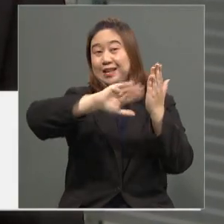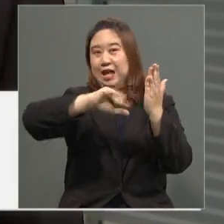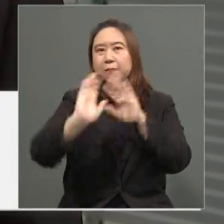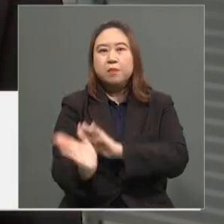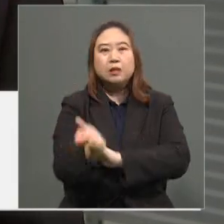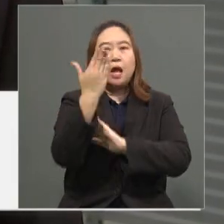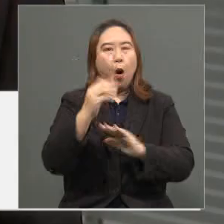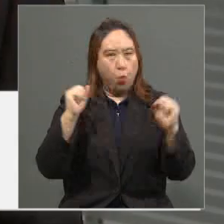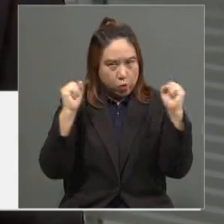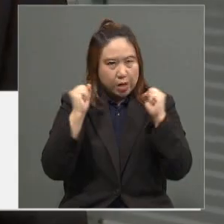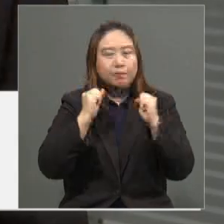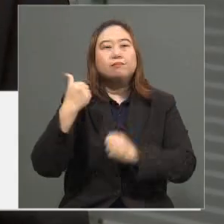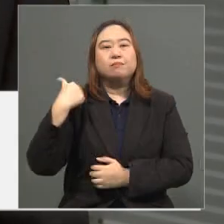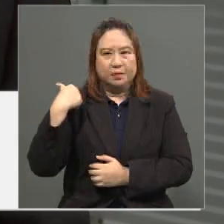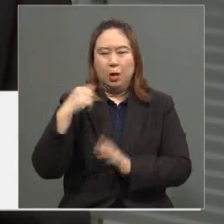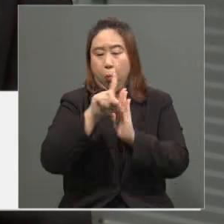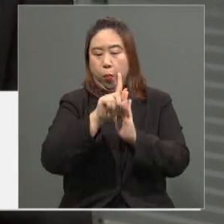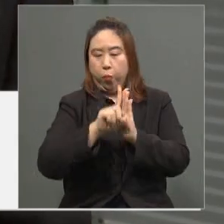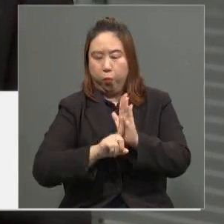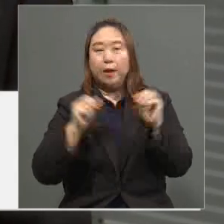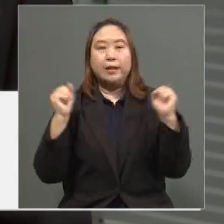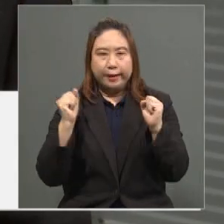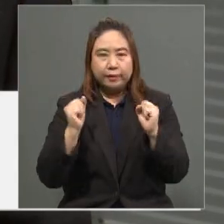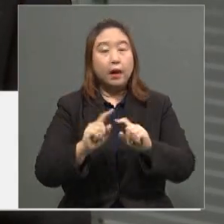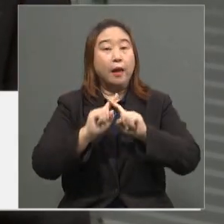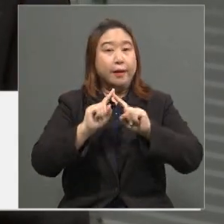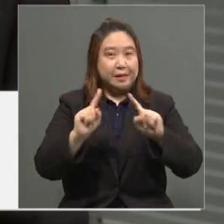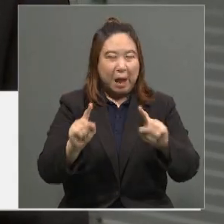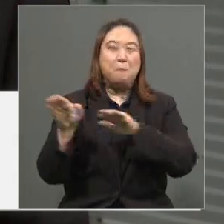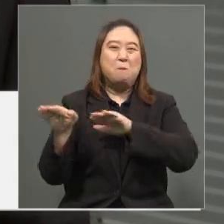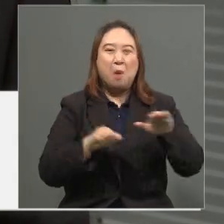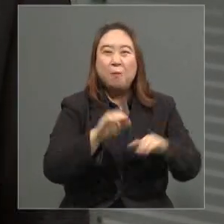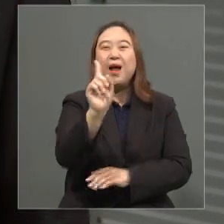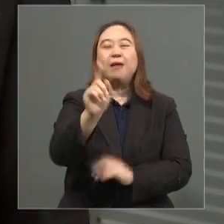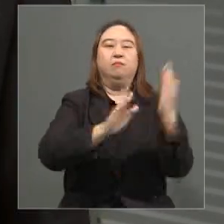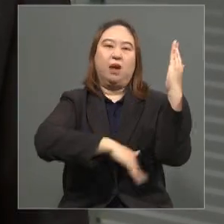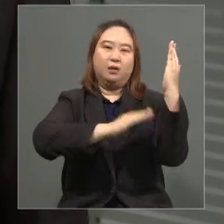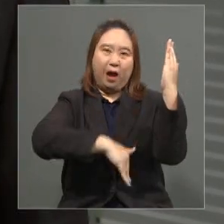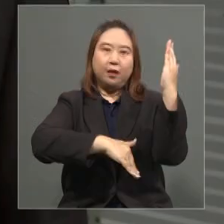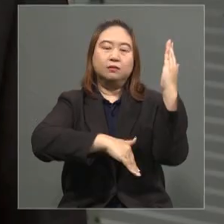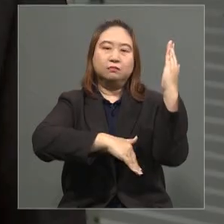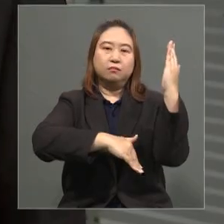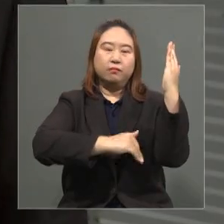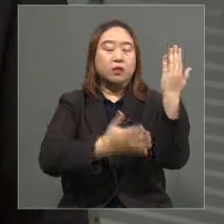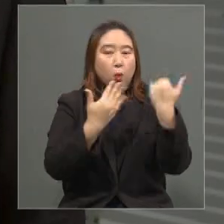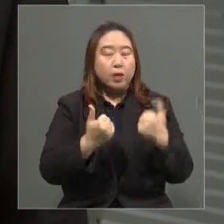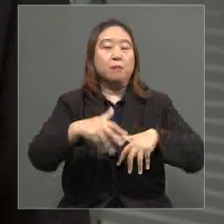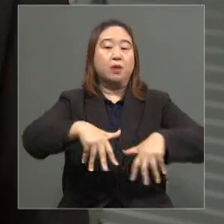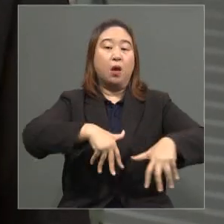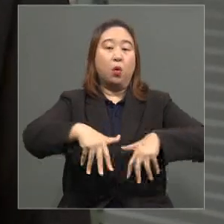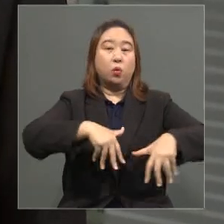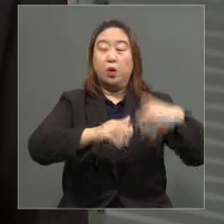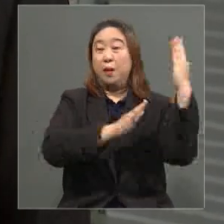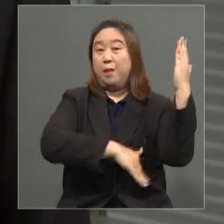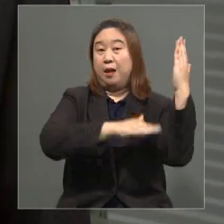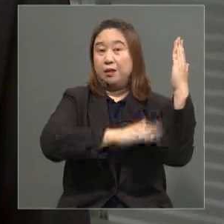้เช้าก็เริ่ม macam Busan challengesแต่วารัพ้มกันกคอในพ้ทของภักใดซึ่งพี่น้องท